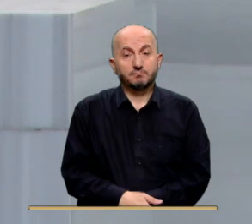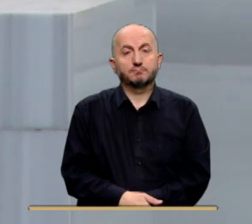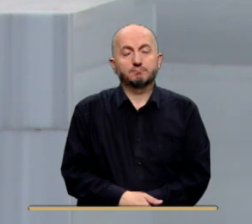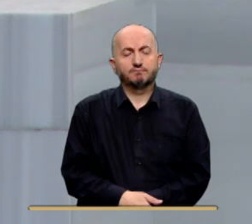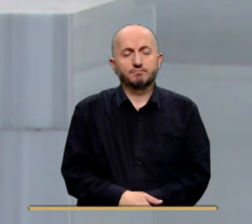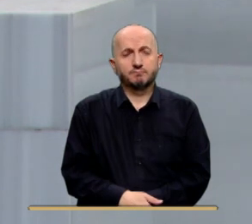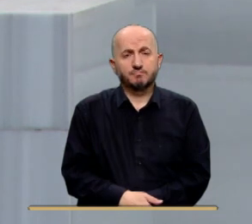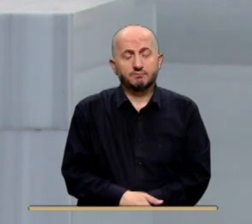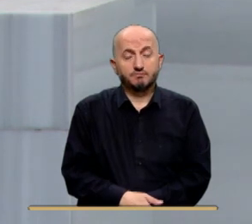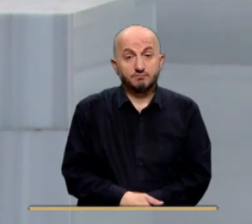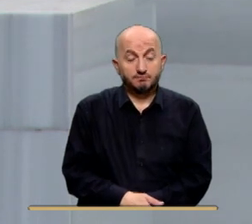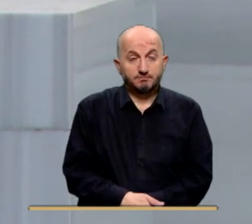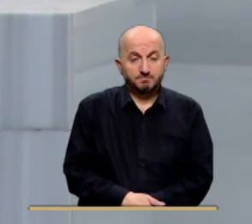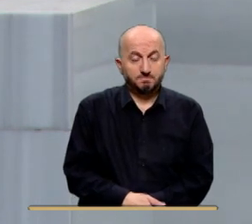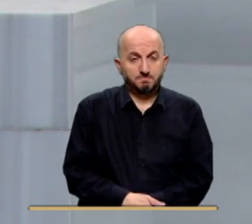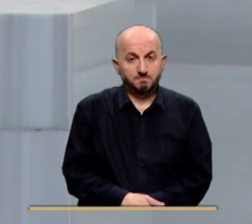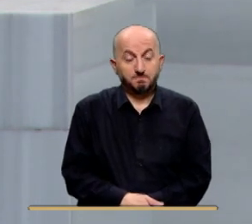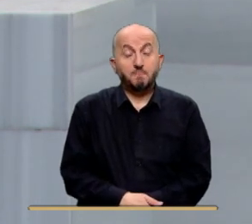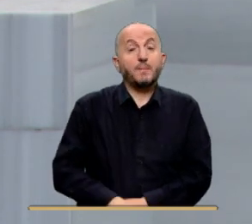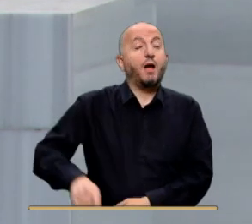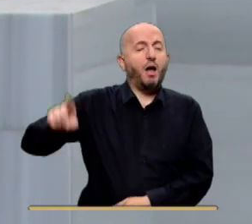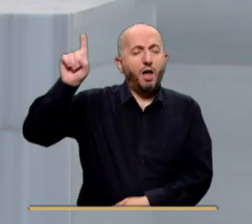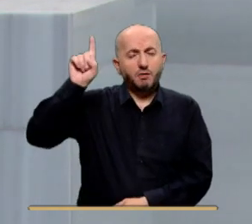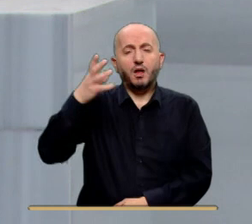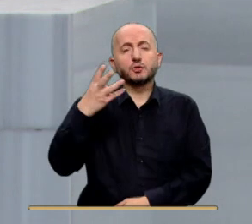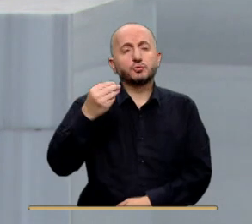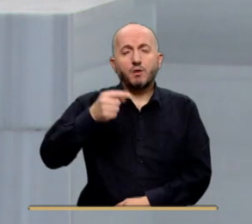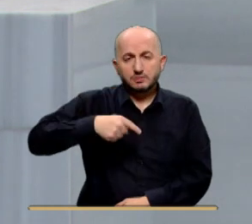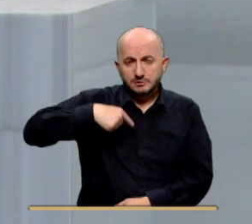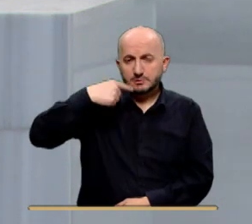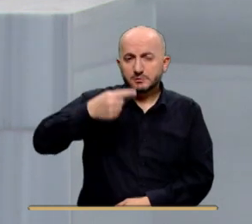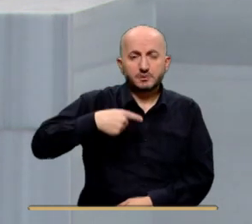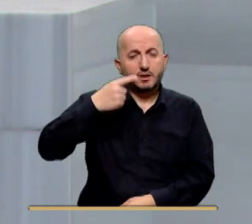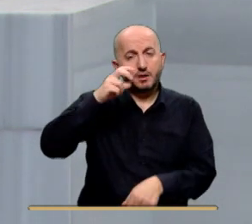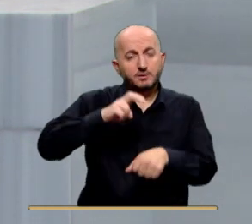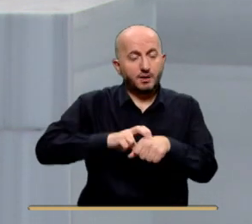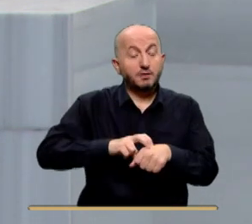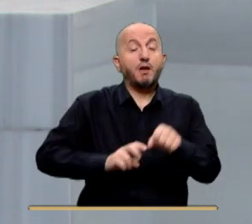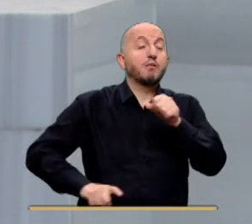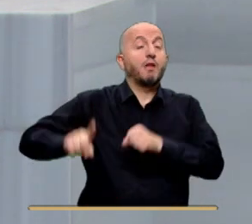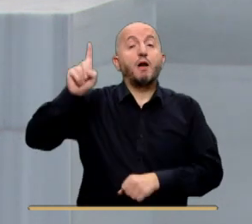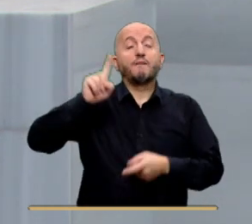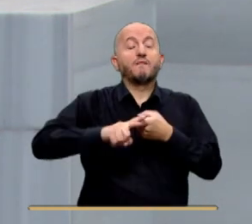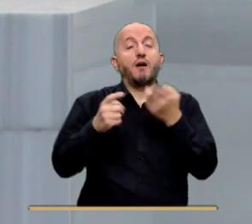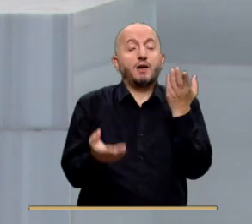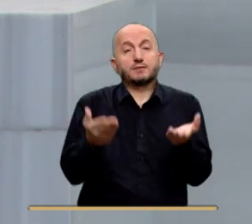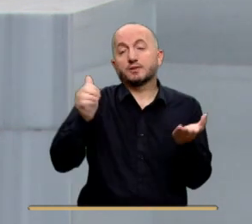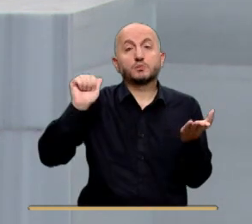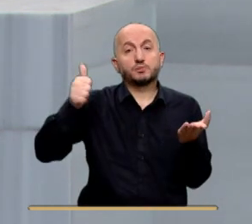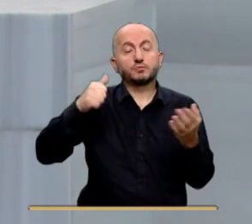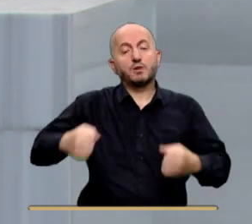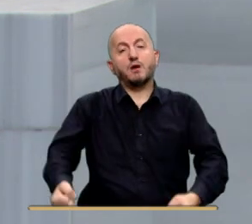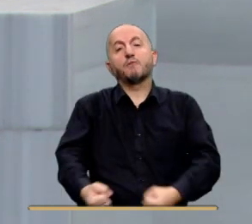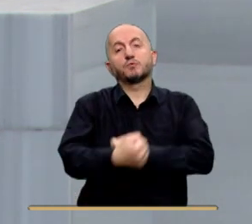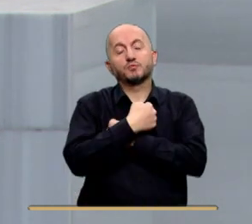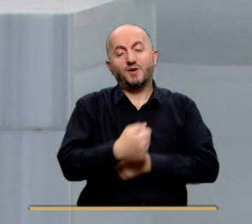الْآخِرِ وَذَكَرَ اللّٰهَ كَث۪يرًا Allah'ı çokça zikreden anan, Allah'a ve ahiret gününe